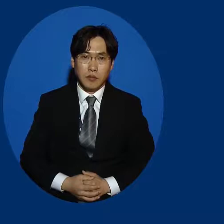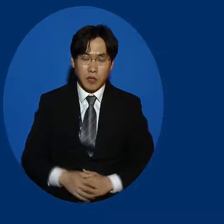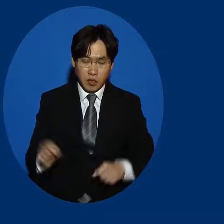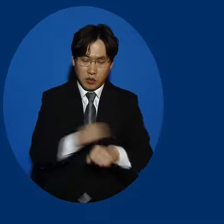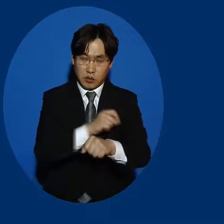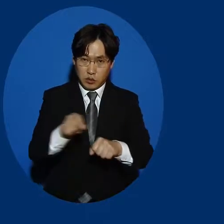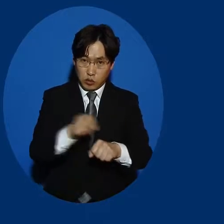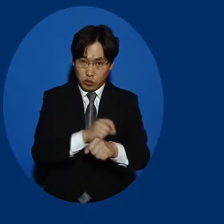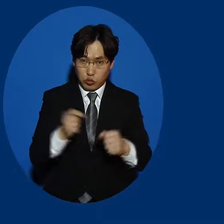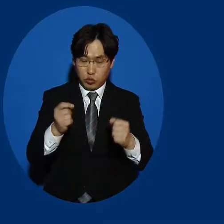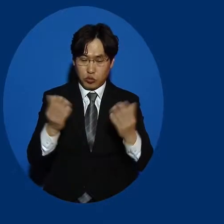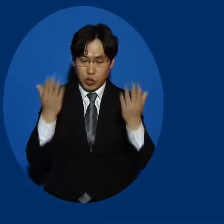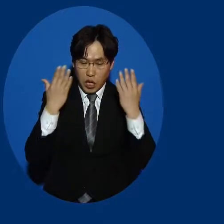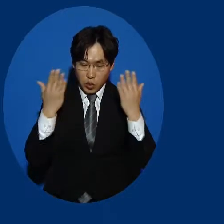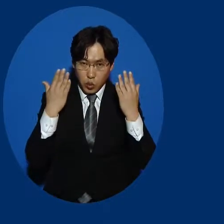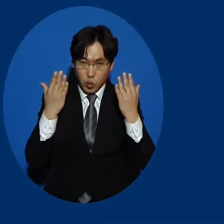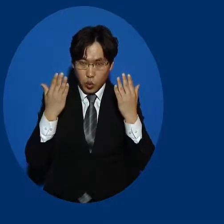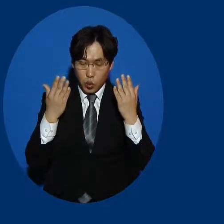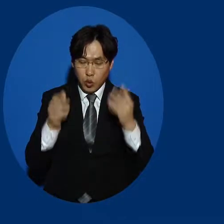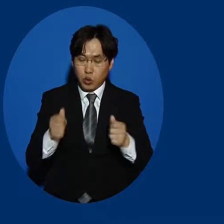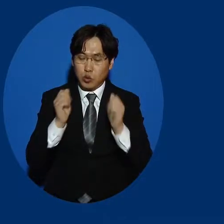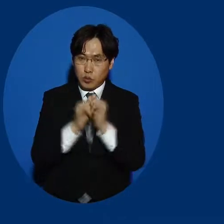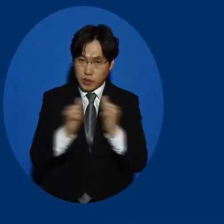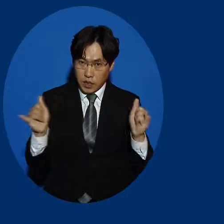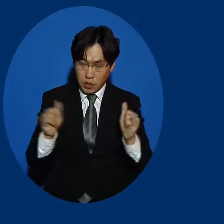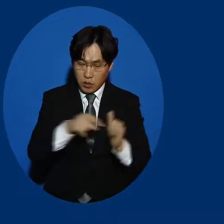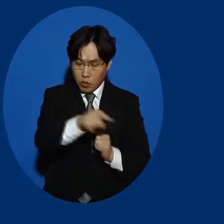특수교육 통계에 따르면